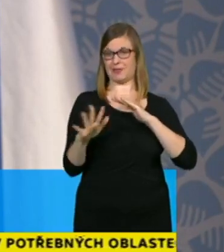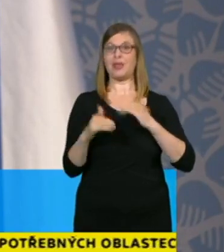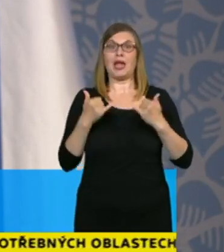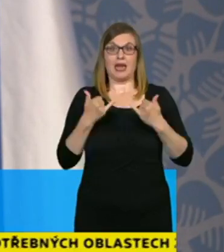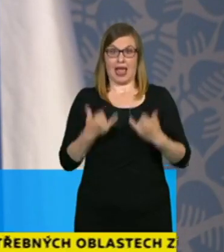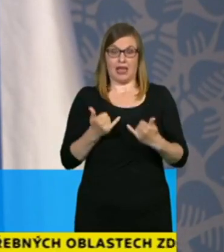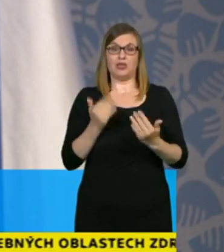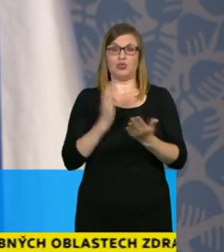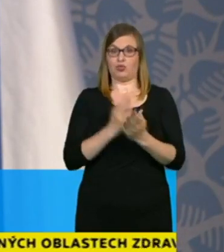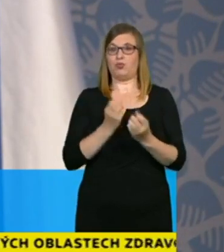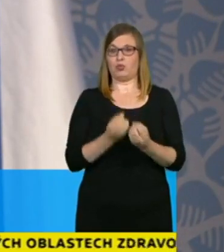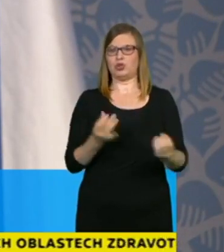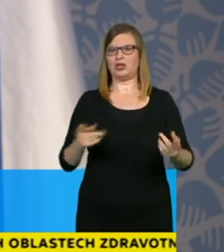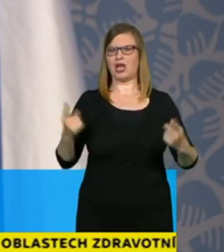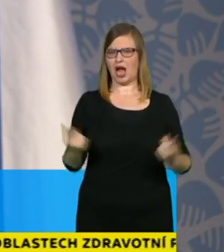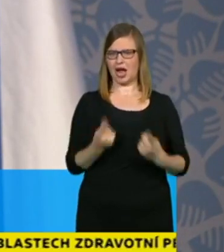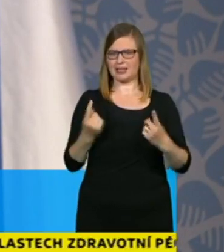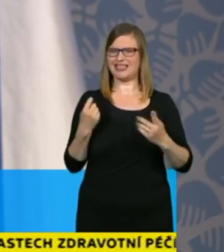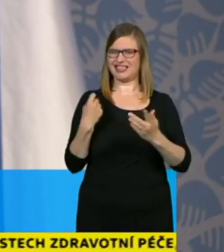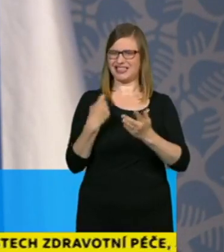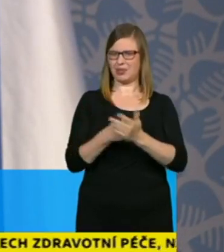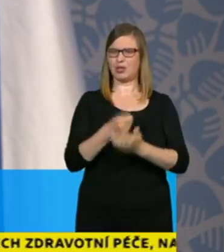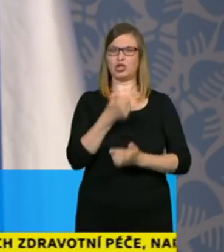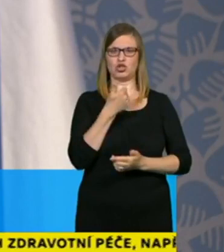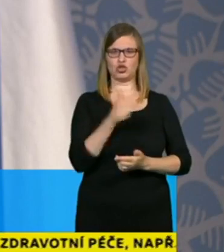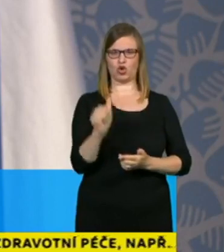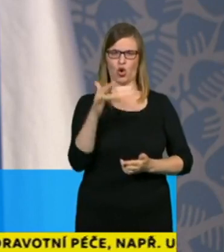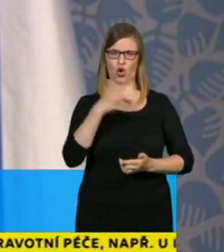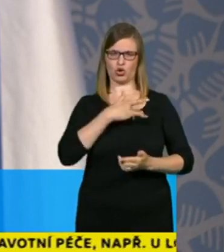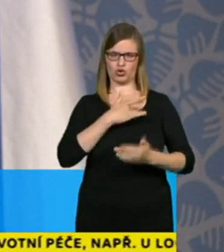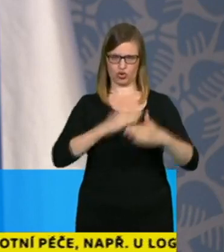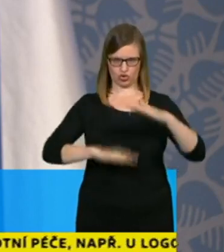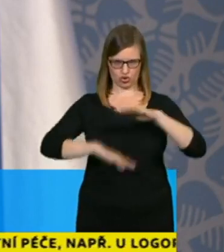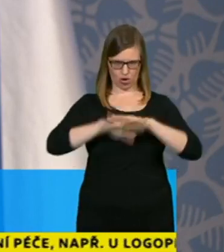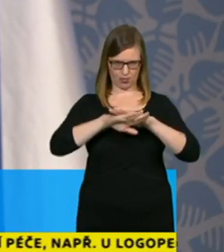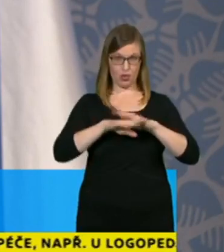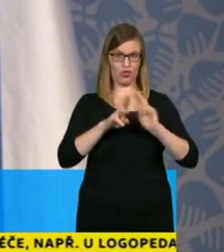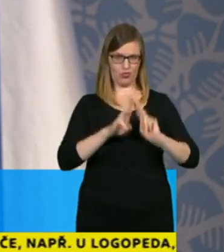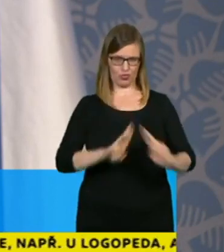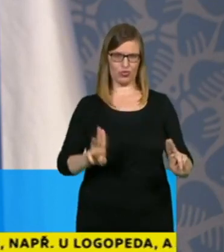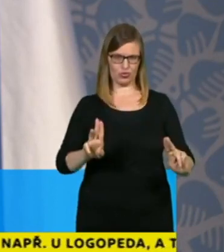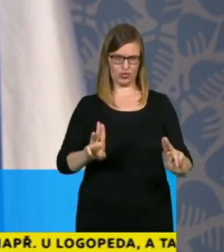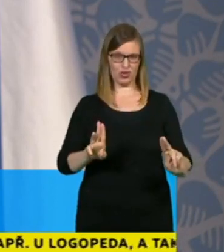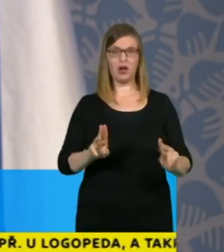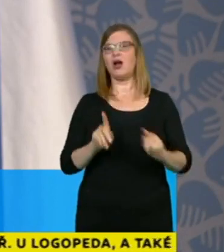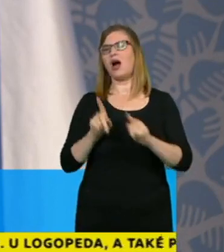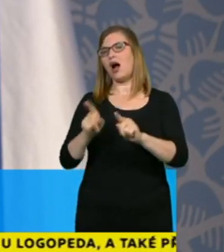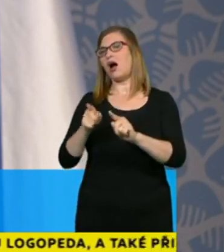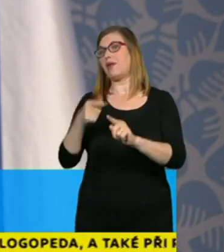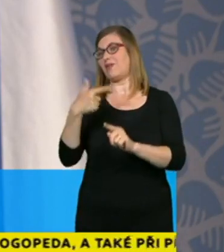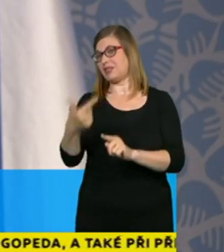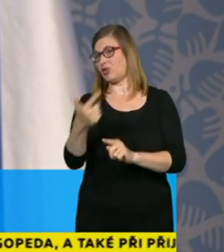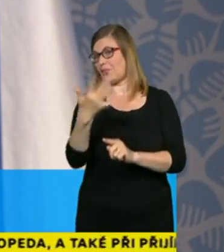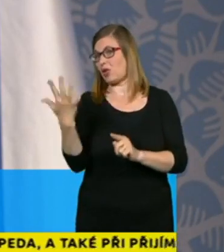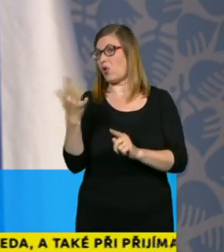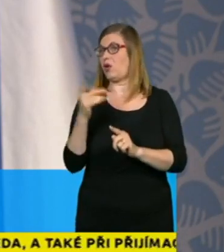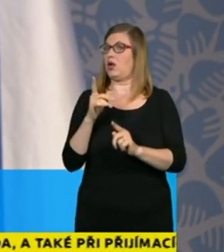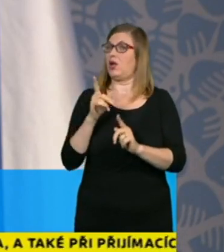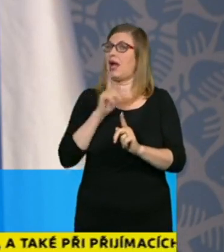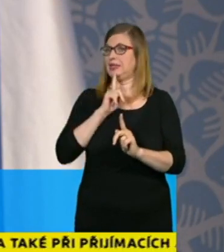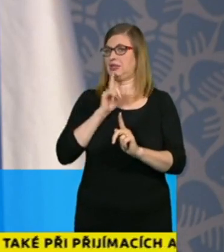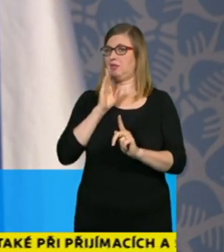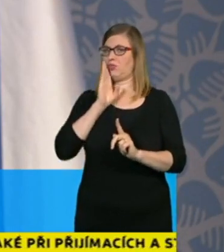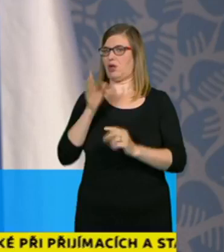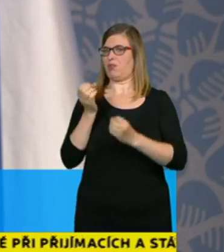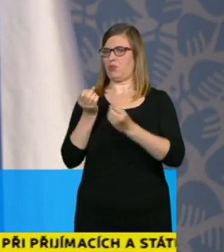do 25. od 25. 500 osob, pokud by tedy k ničemu zásadnímu opět nedošlo, jak vždycky říkám, a je to